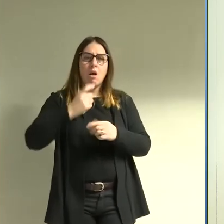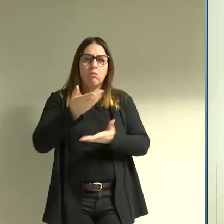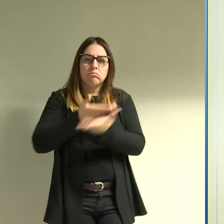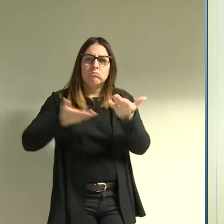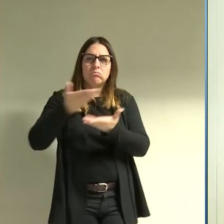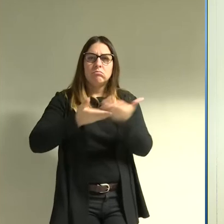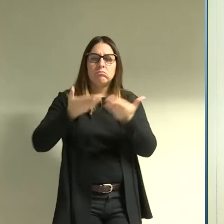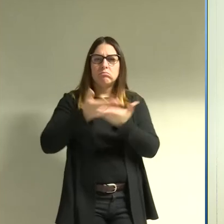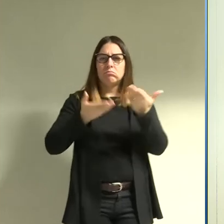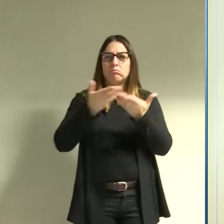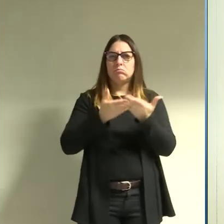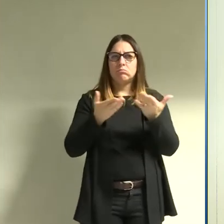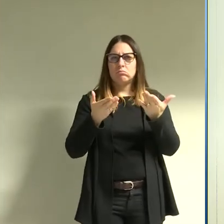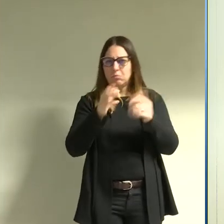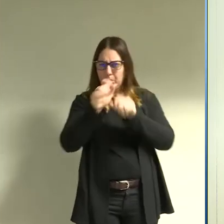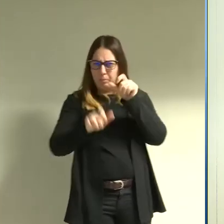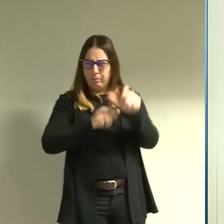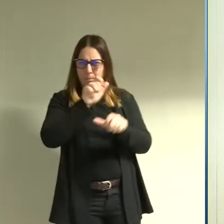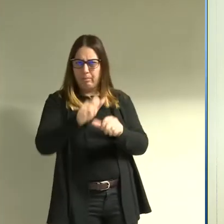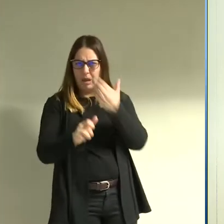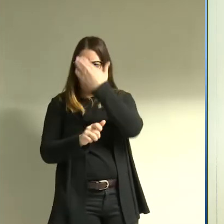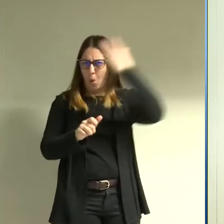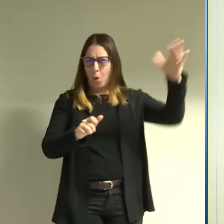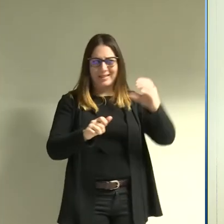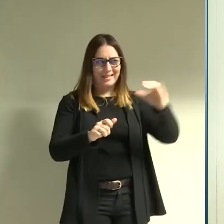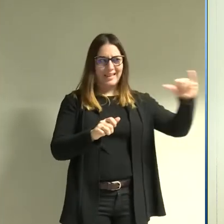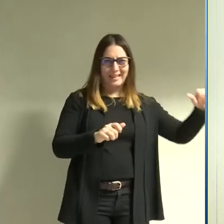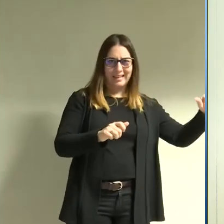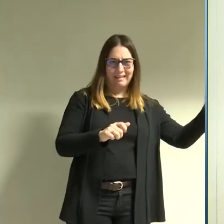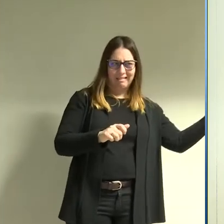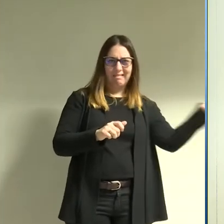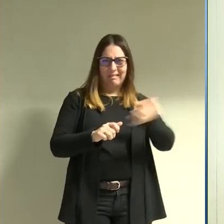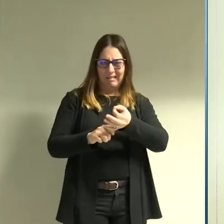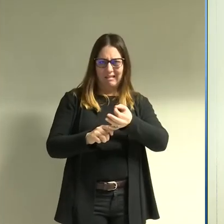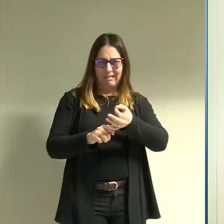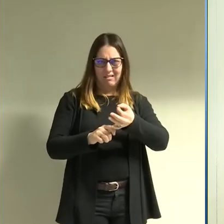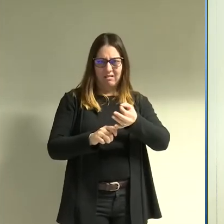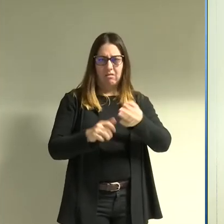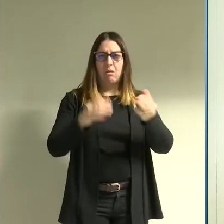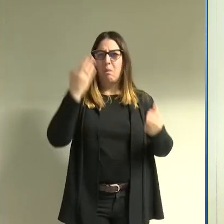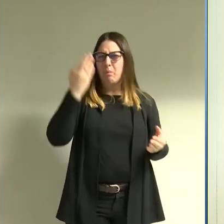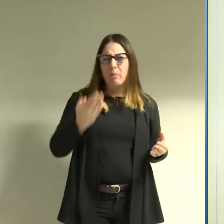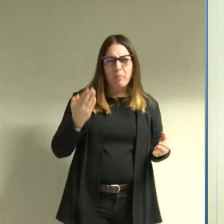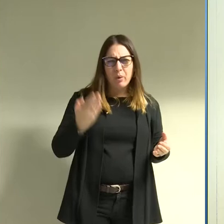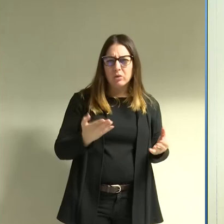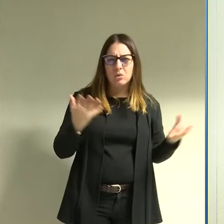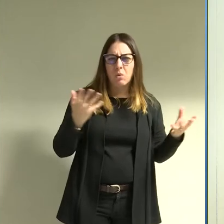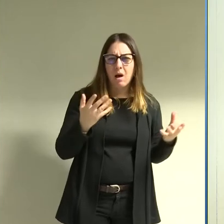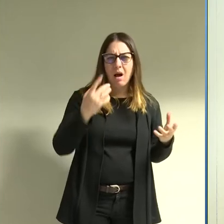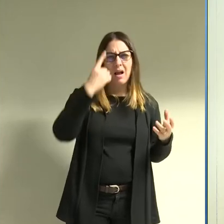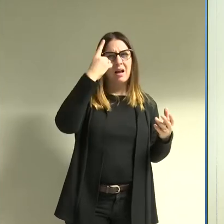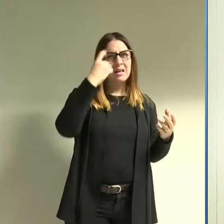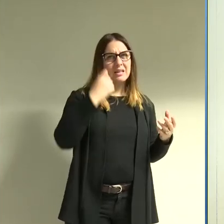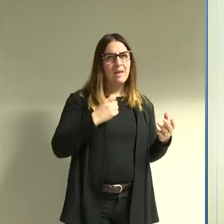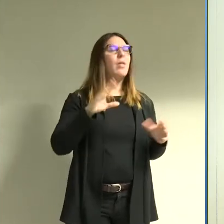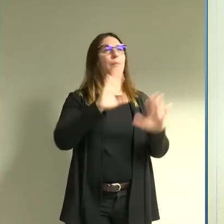les par les personnes d'autres cci il fallait que la question enfin